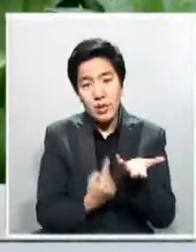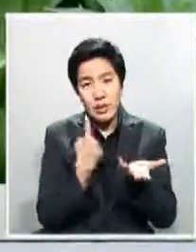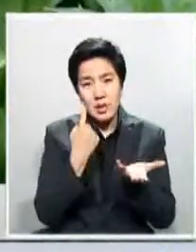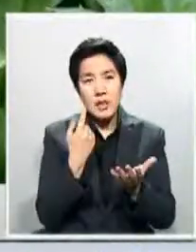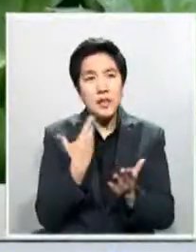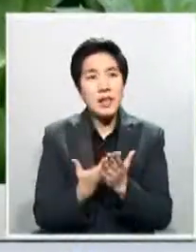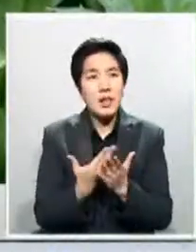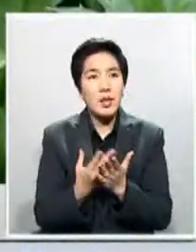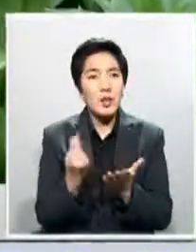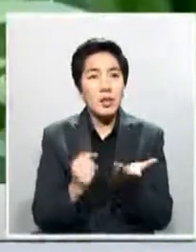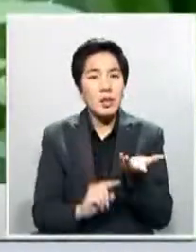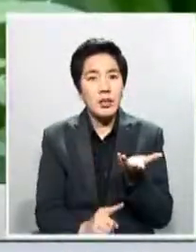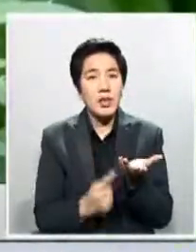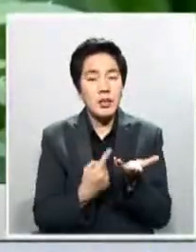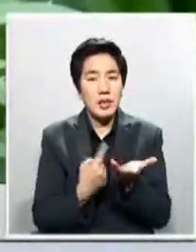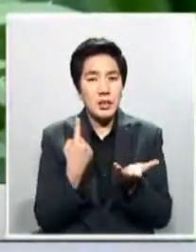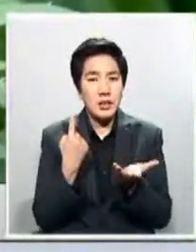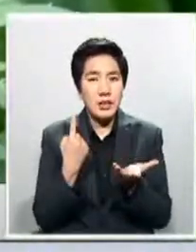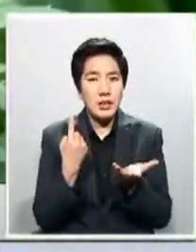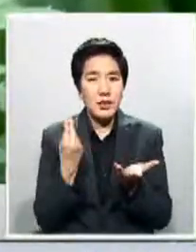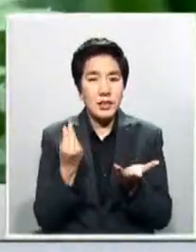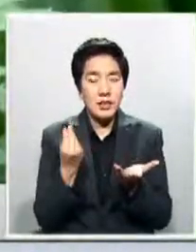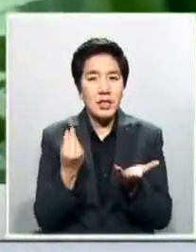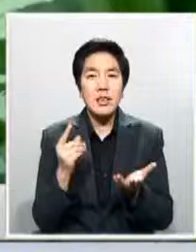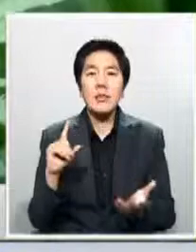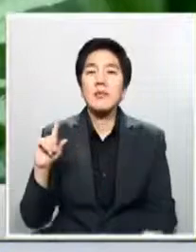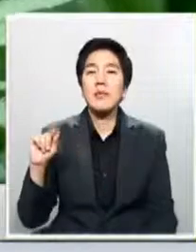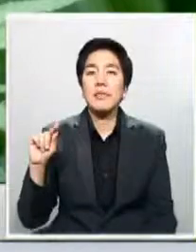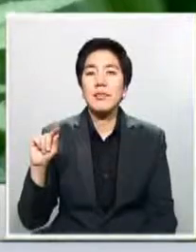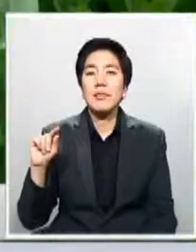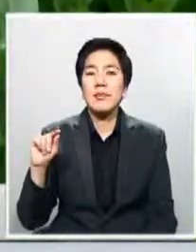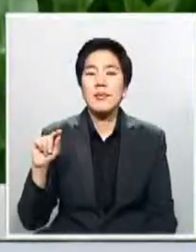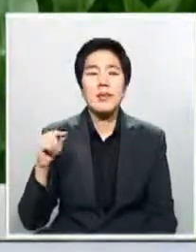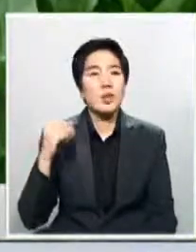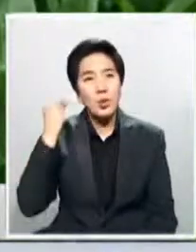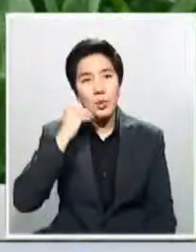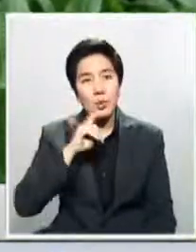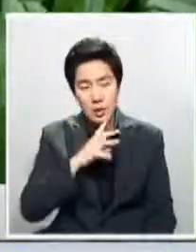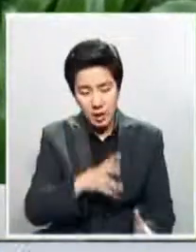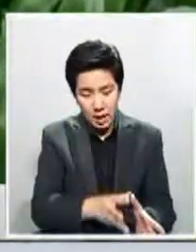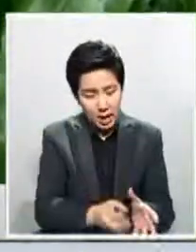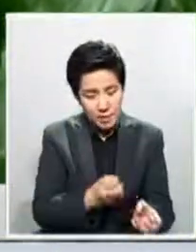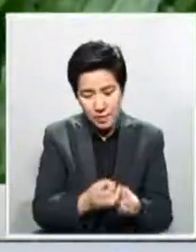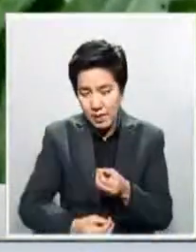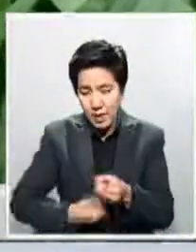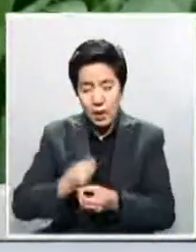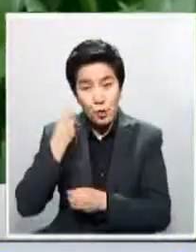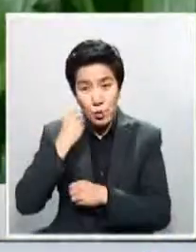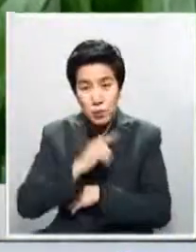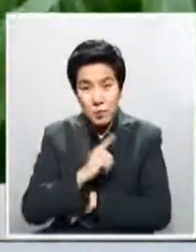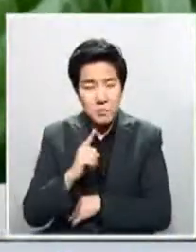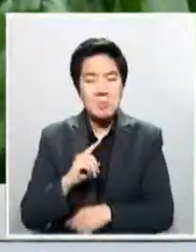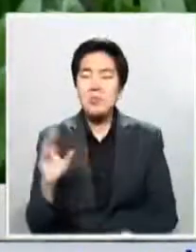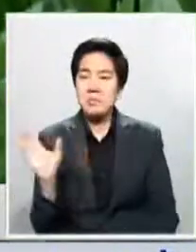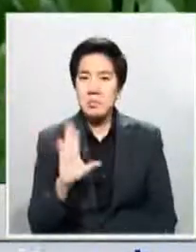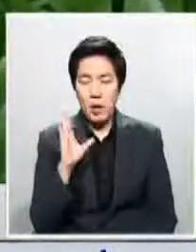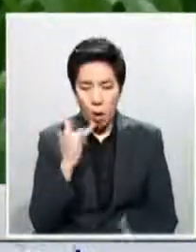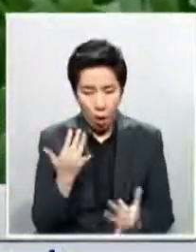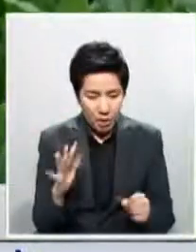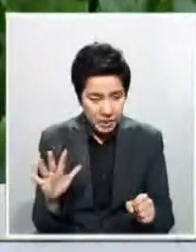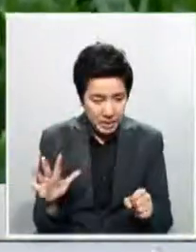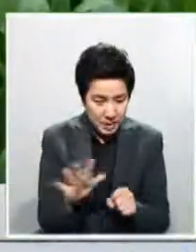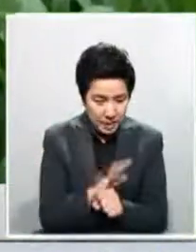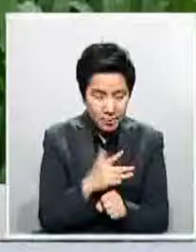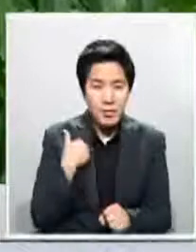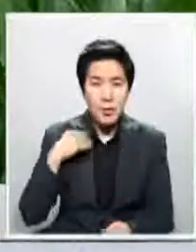าณ 10ขีดได้ไหม ครับ20บาทได้ครับ เก็บทุกวันเหมือนกับมะลิไหมอันนี้ อันนี้ไม่เหมือนครับ พอโตเต็มที่แล้วเดี๋ยวจะ